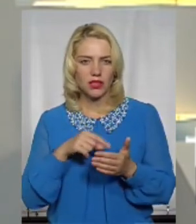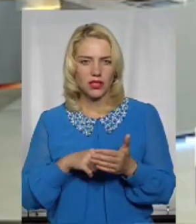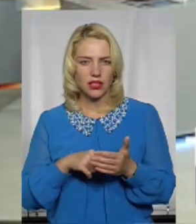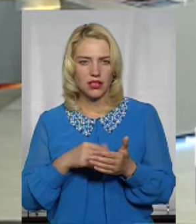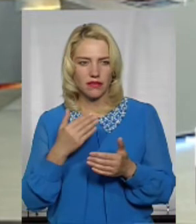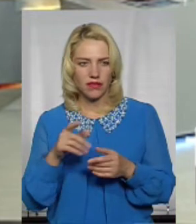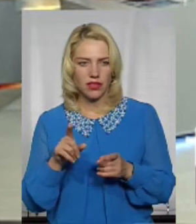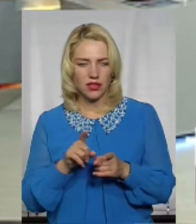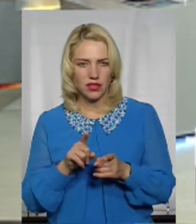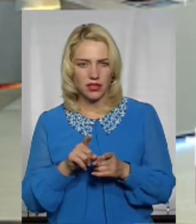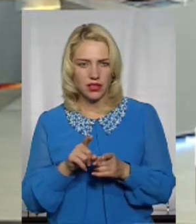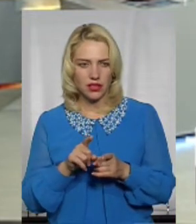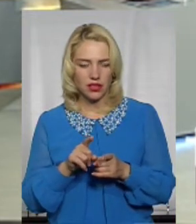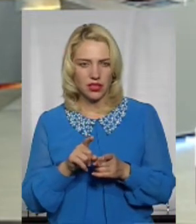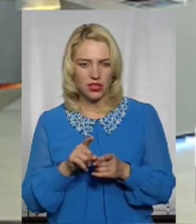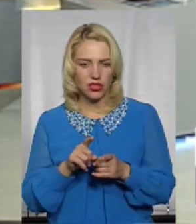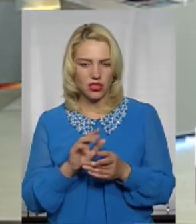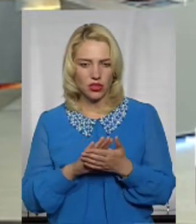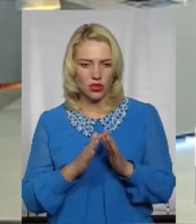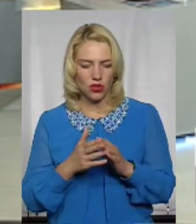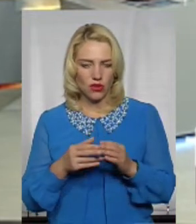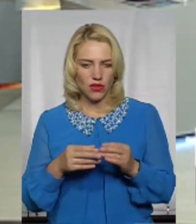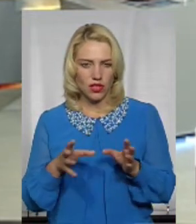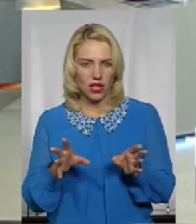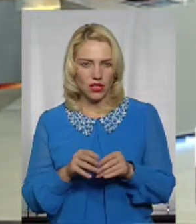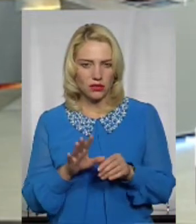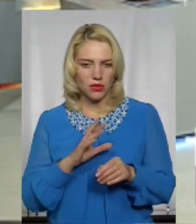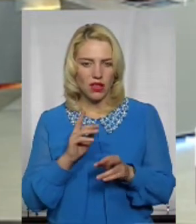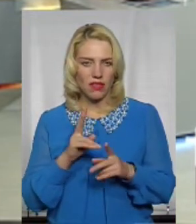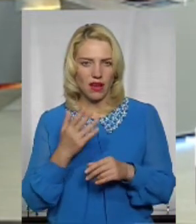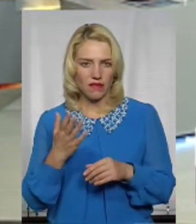ви теж уклали договір з Каратом? І взагалі, яким чином